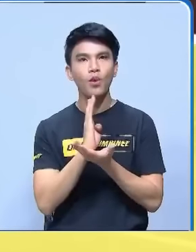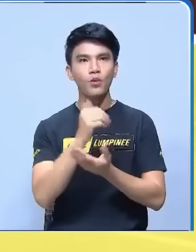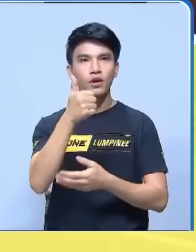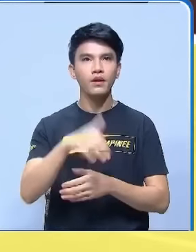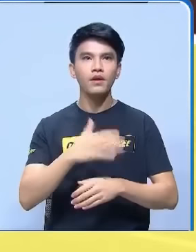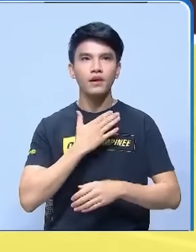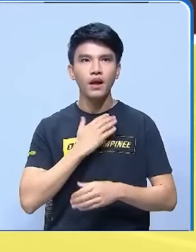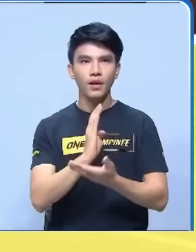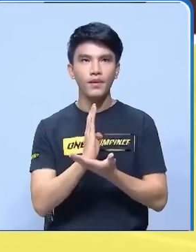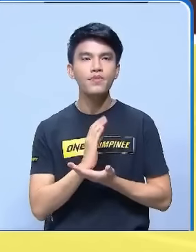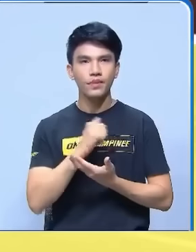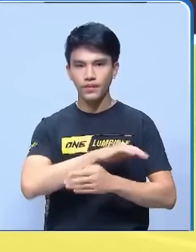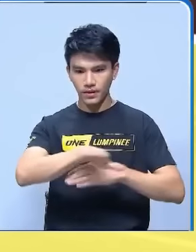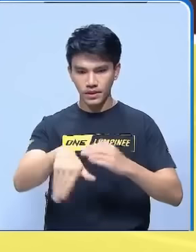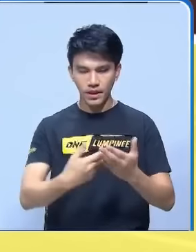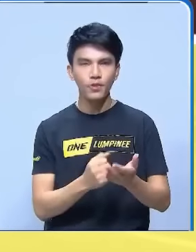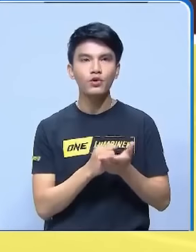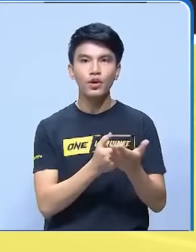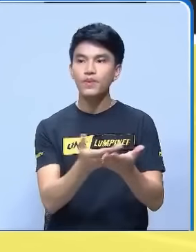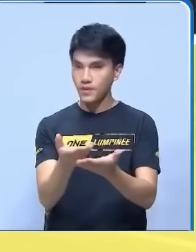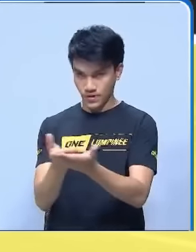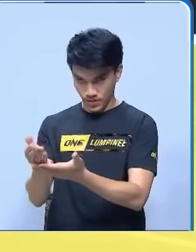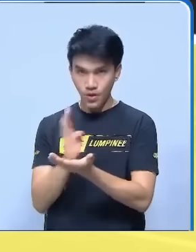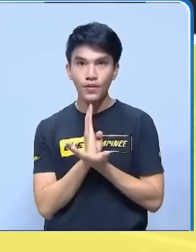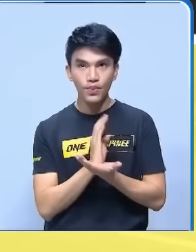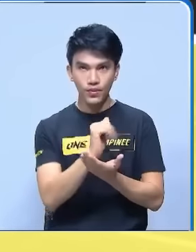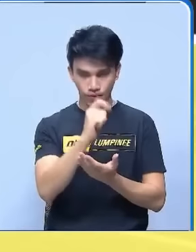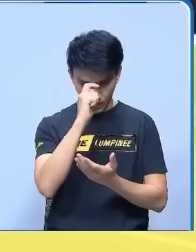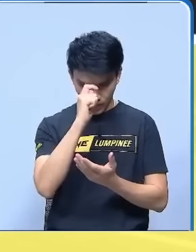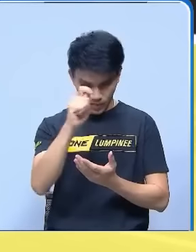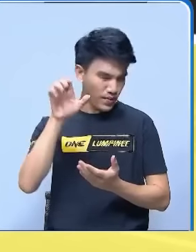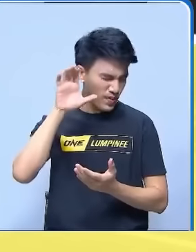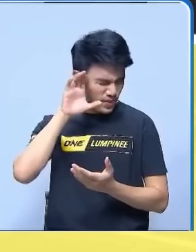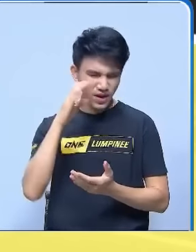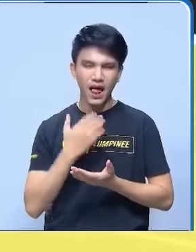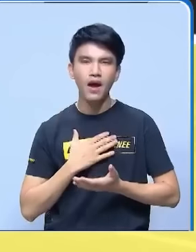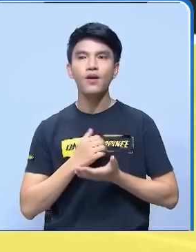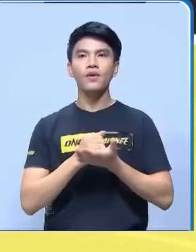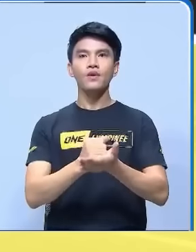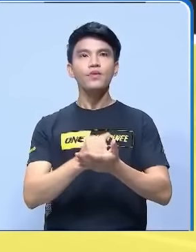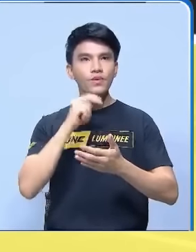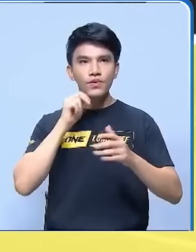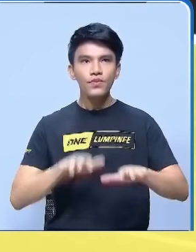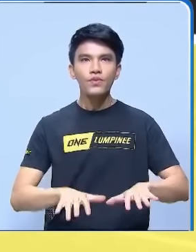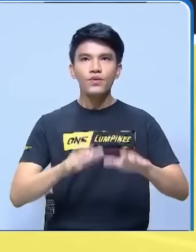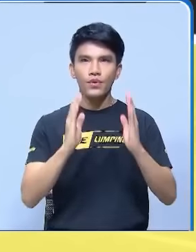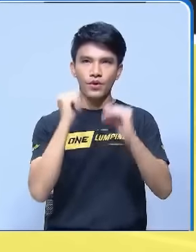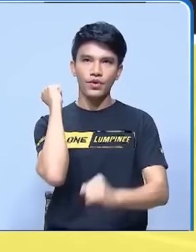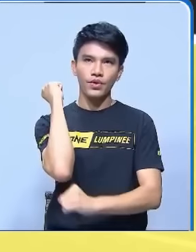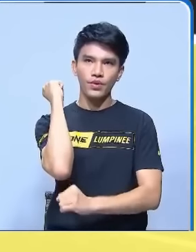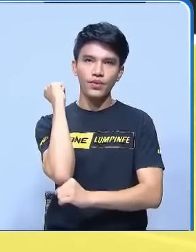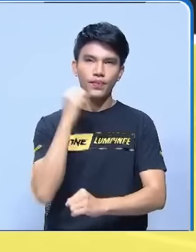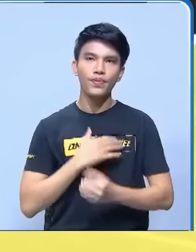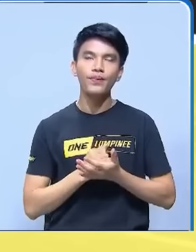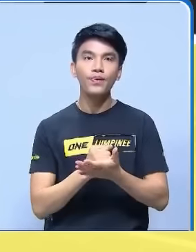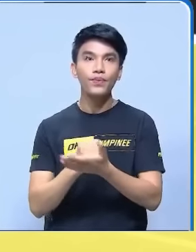เราได้บุญทุกคนที่ช่วยจริงๆตอนนั้นน่ะคือศรัทธาเขานะเราช่วยเขาเขาไปช่วยน้ำท่วมไปช่วยคนยากคนจนกำไร